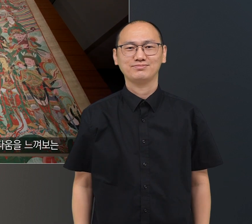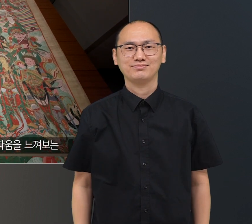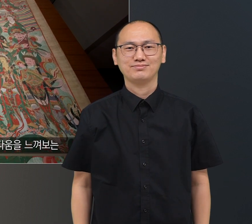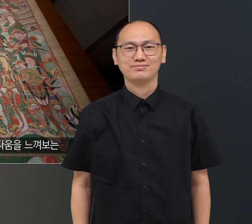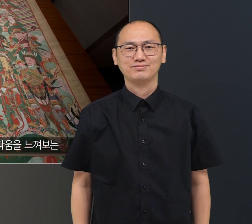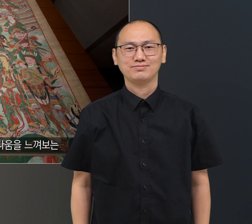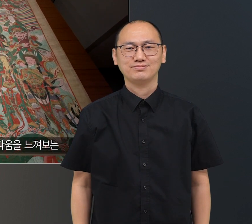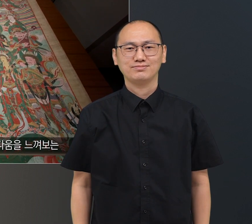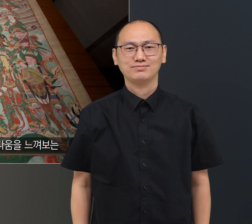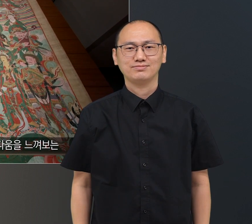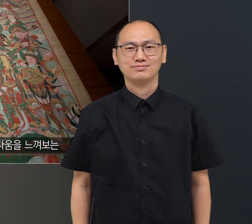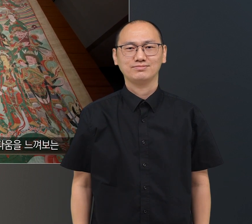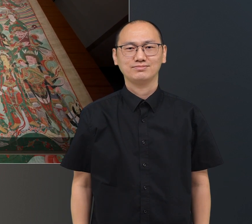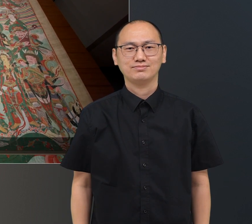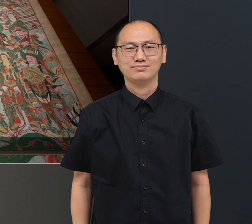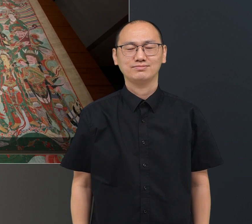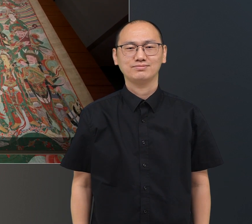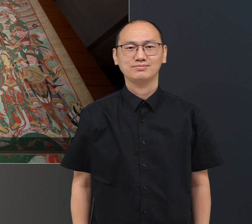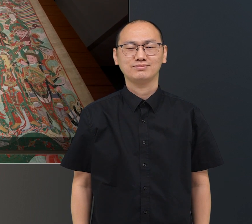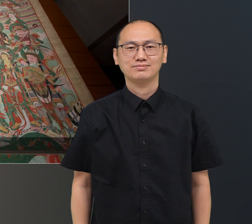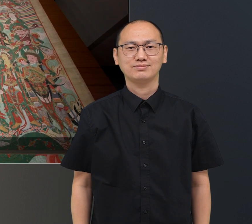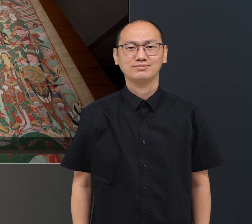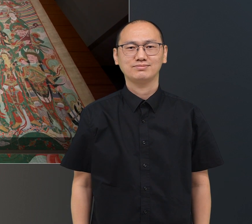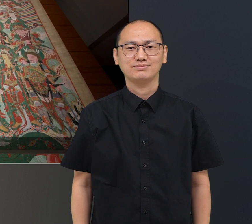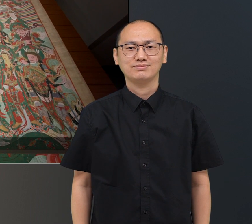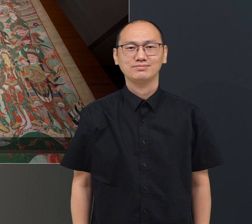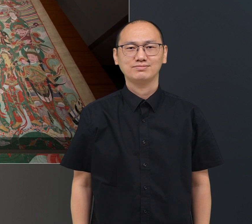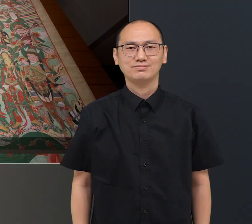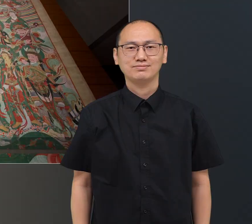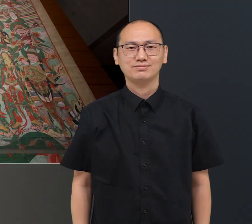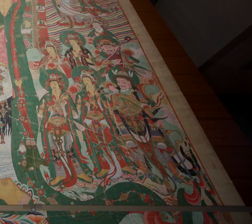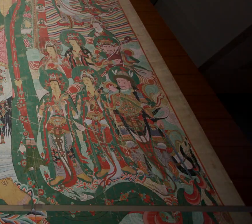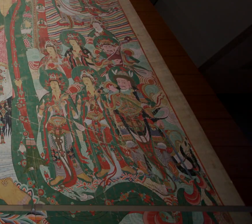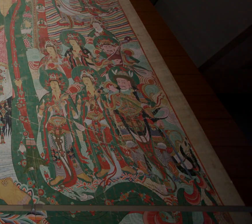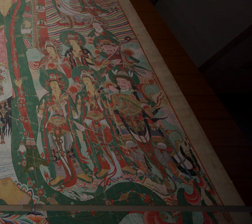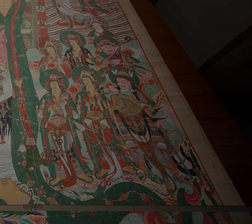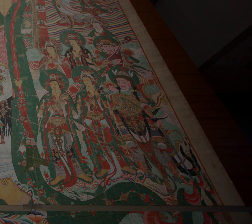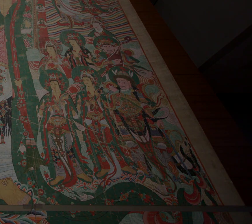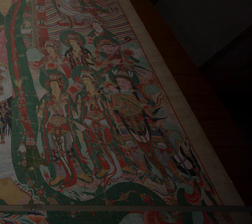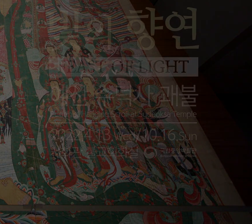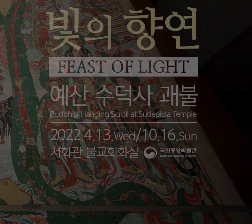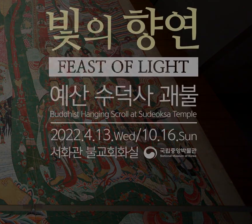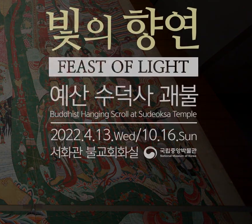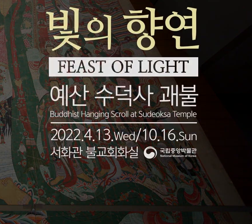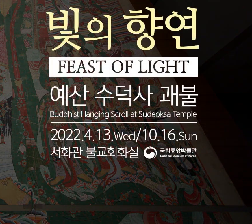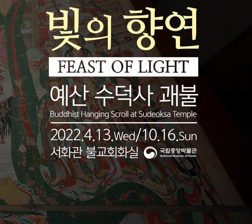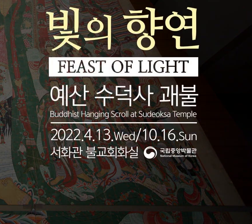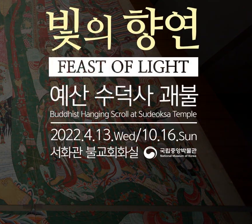불교 미술의 아름다움을 느껴보는 귀중한 시간이 될 것입니다.